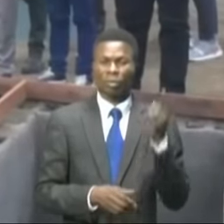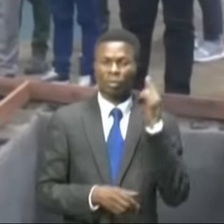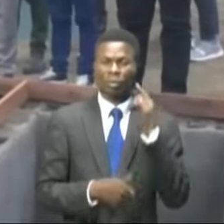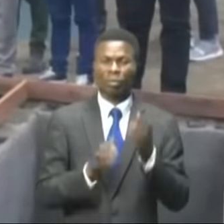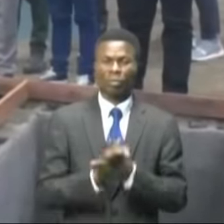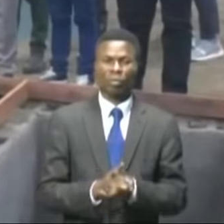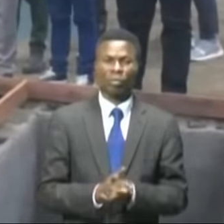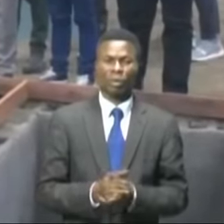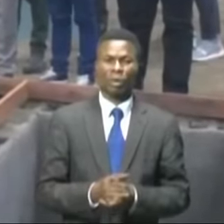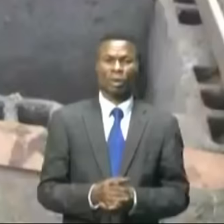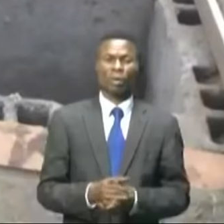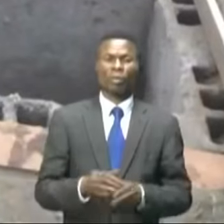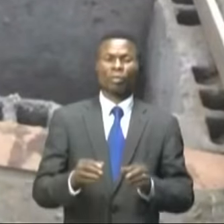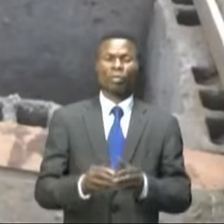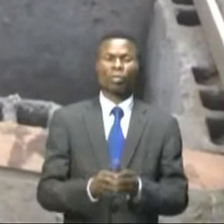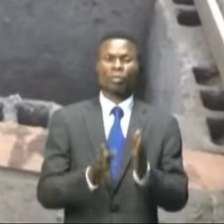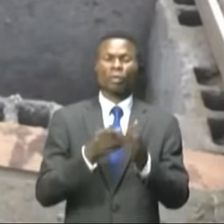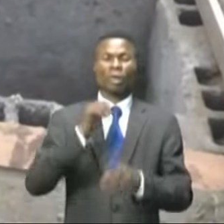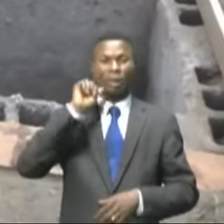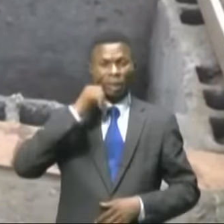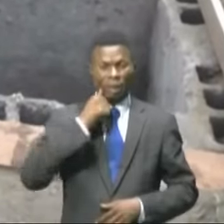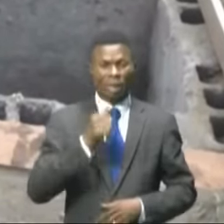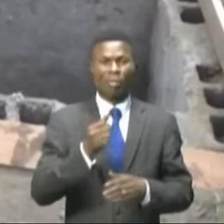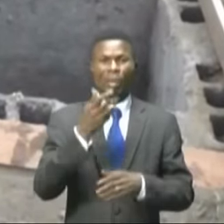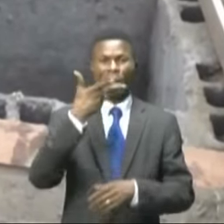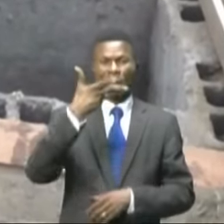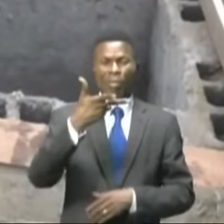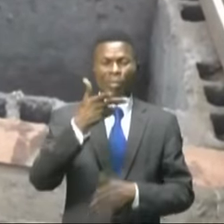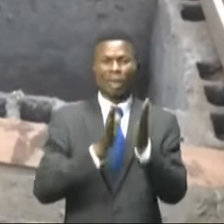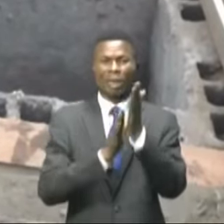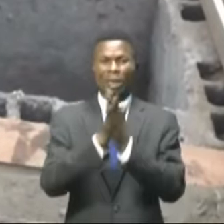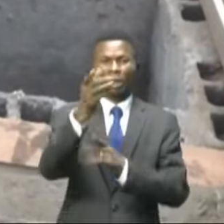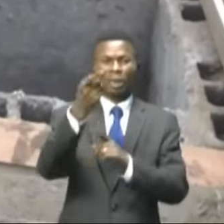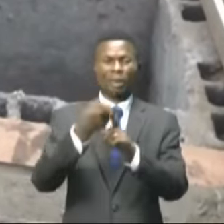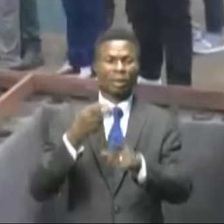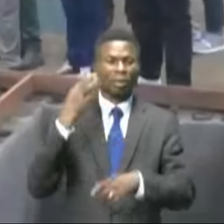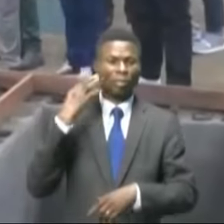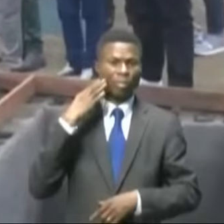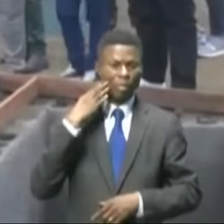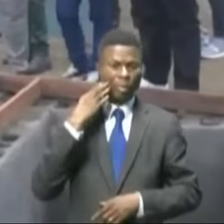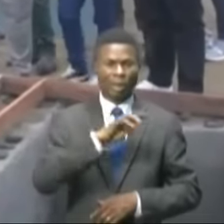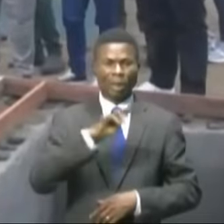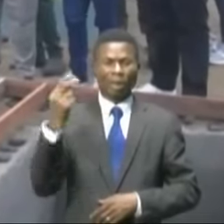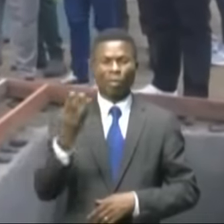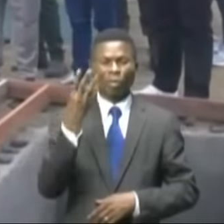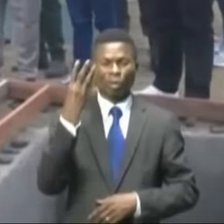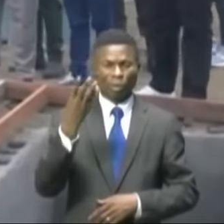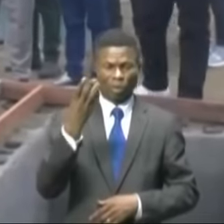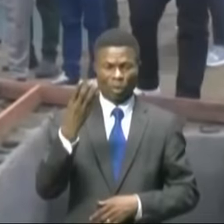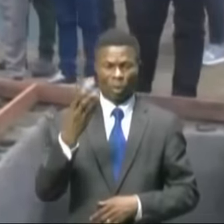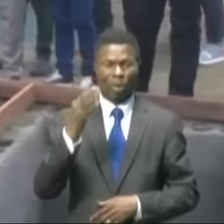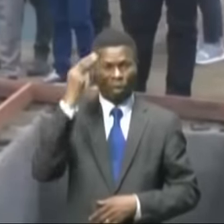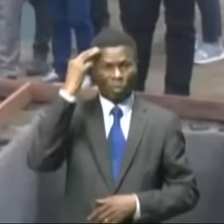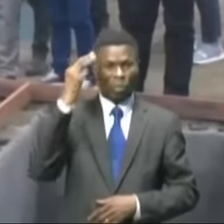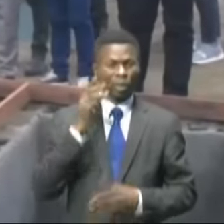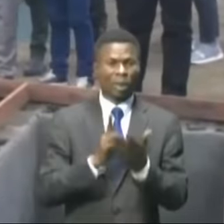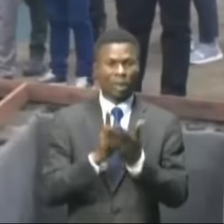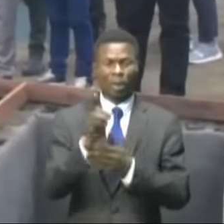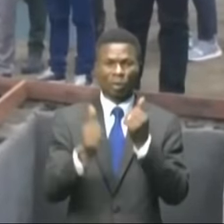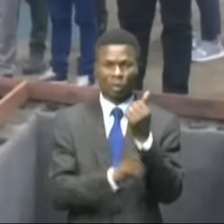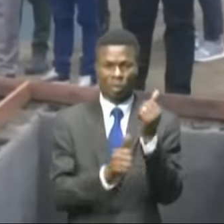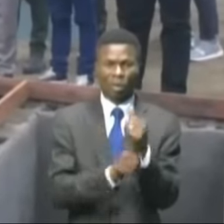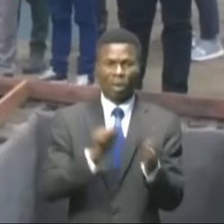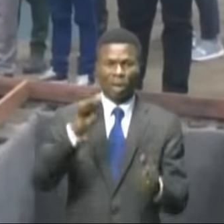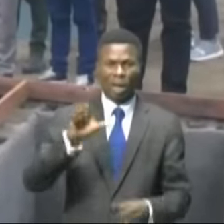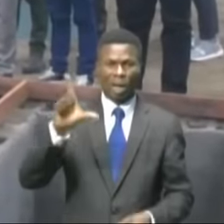Reste prévu pour ce mercredi 15 mai 2024. Précision faite ce mardi 14 mai par le ministre des Droits Humains, Albert